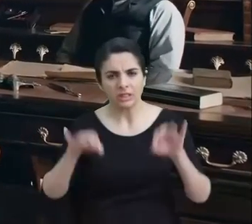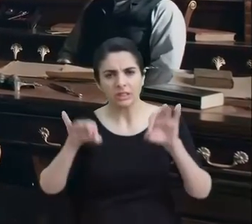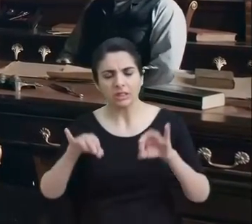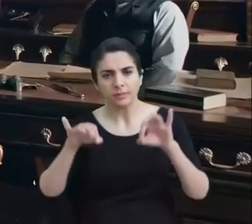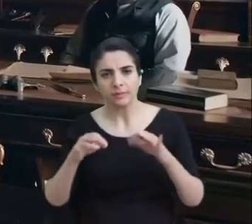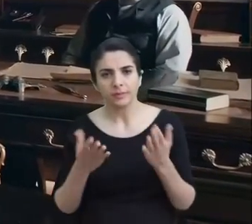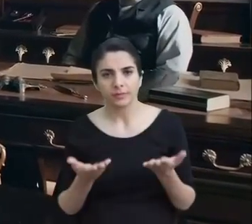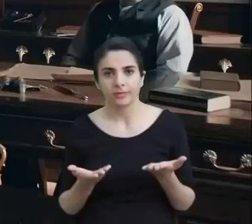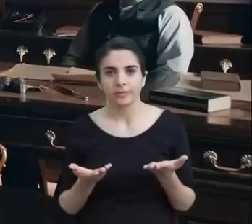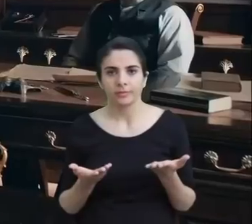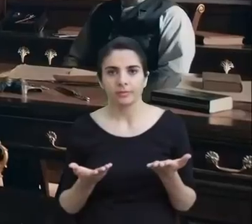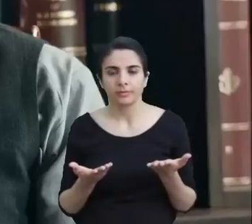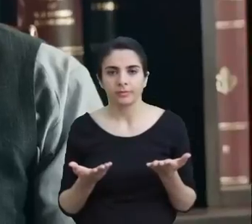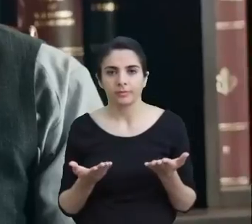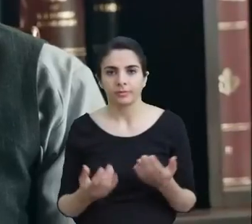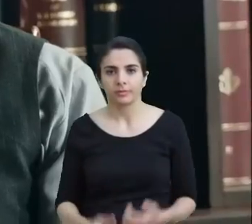Şimdi